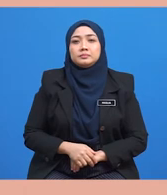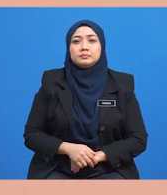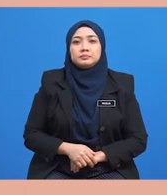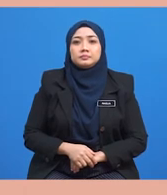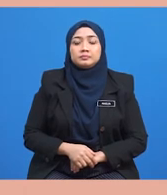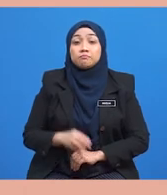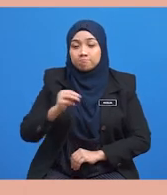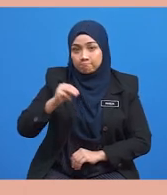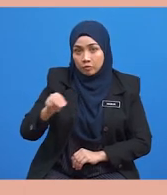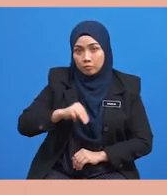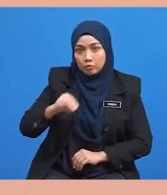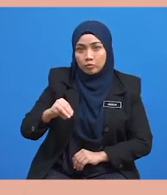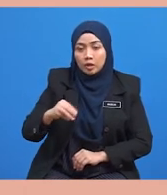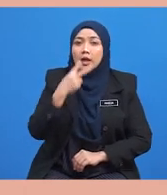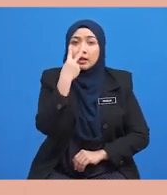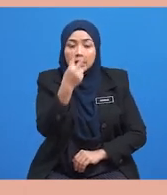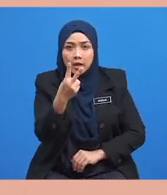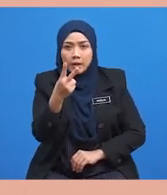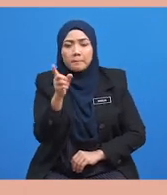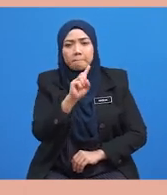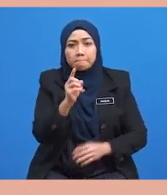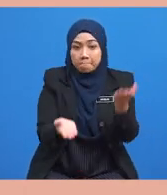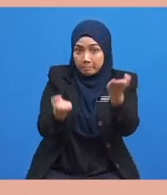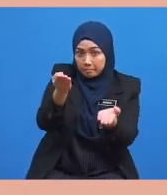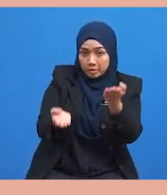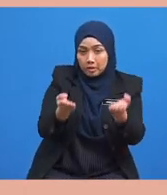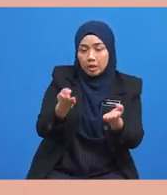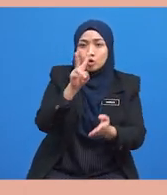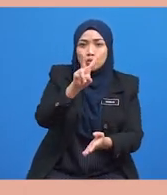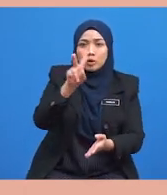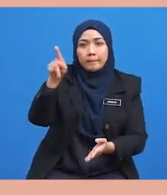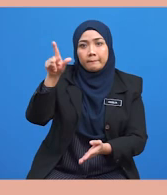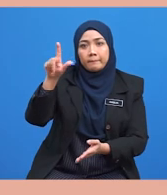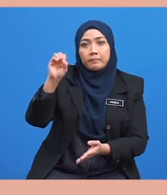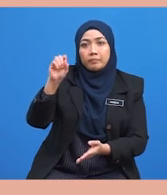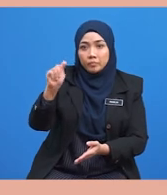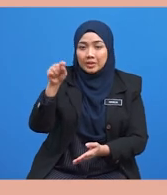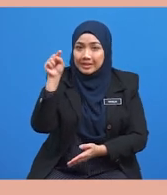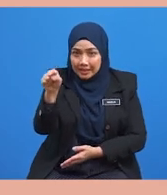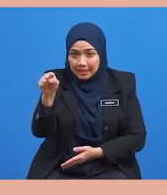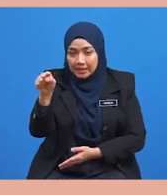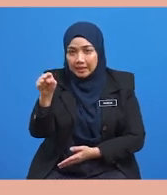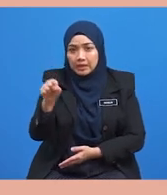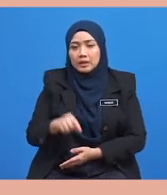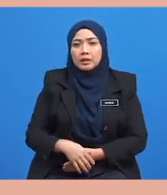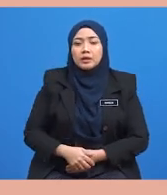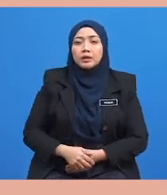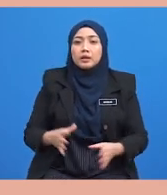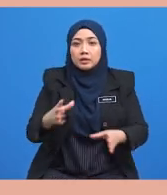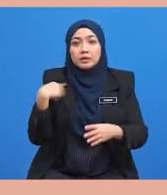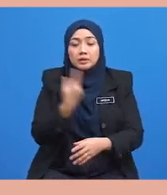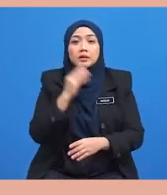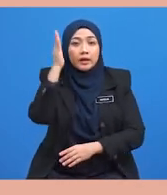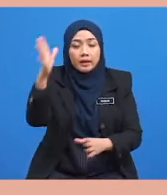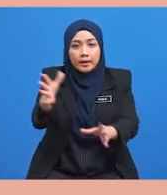Baiklah murid-murid, daripada perbandingan dua plot titik yang telah dipaparkan, didapati bahawa